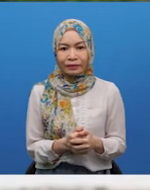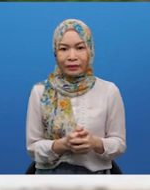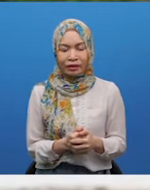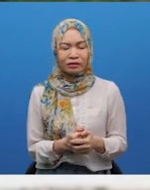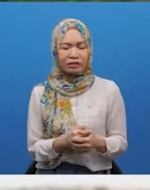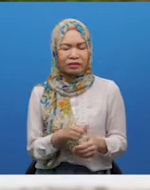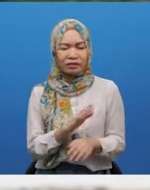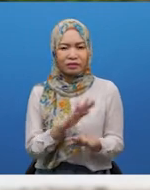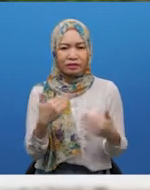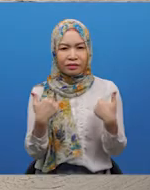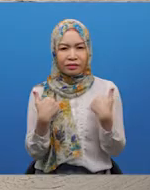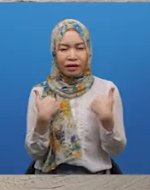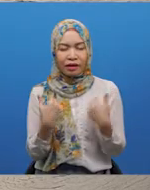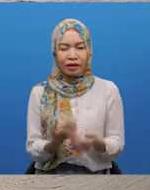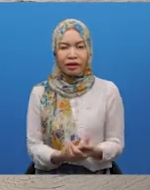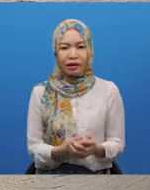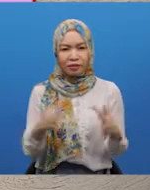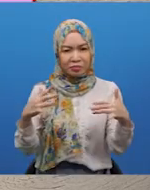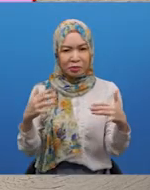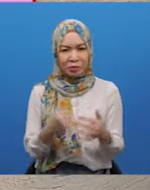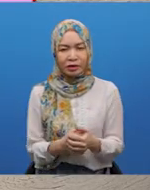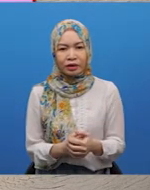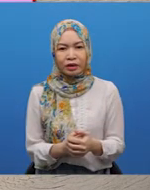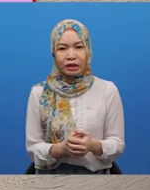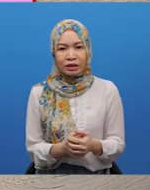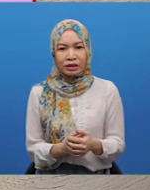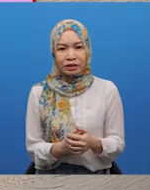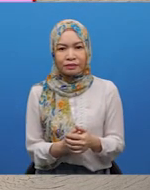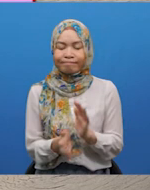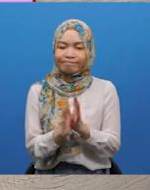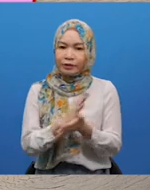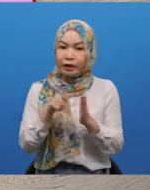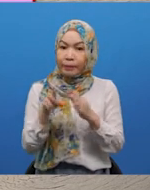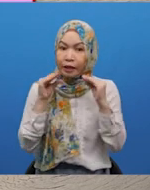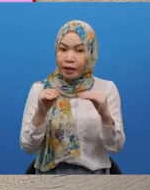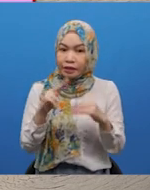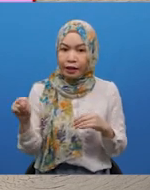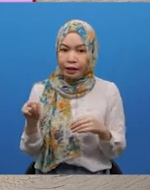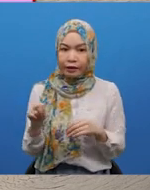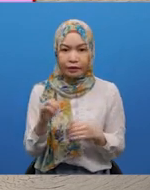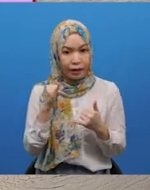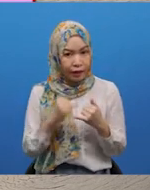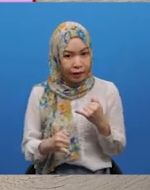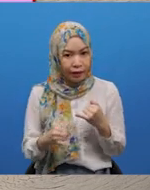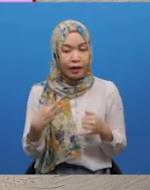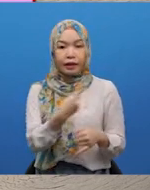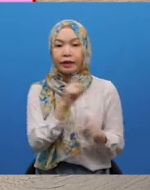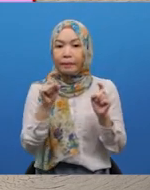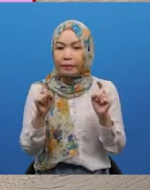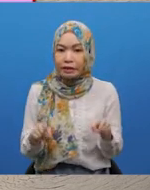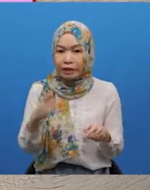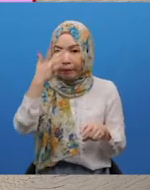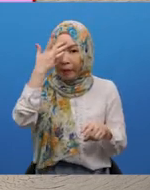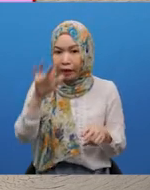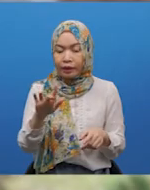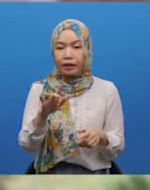ditimpa nasib malang. Pengajaran yang terakhir ialah kita hendaklah bijak dalam menguruskan sesuatu